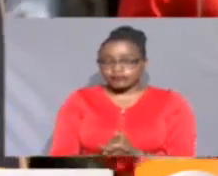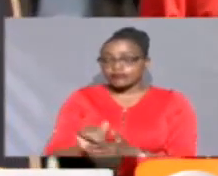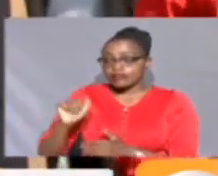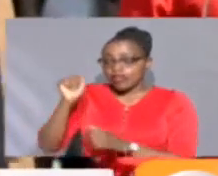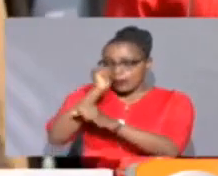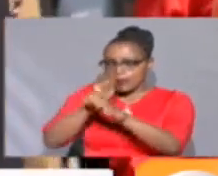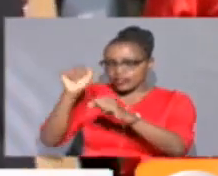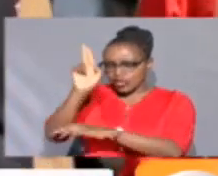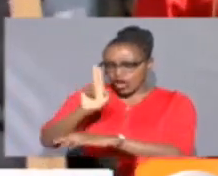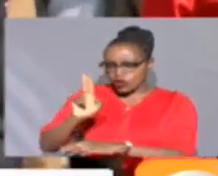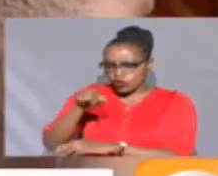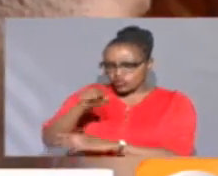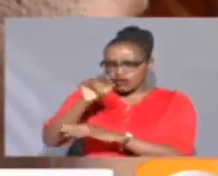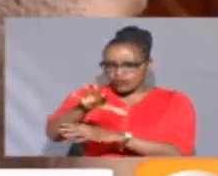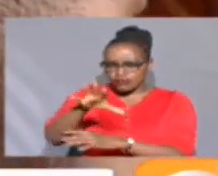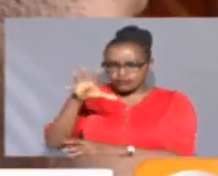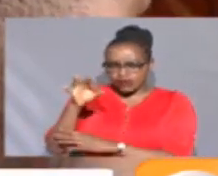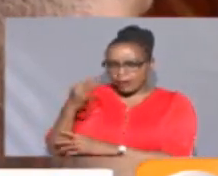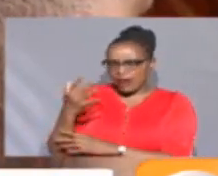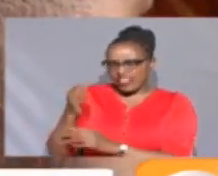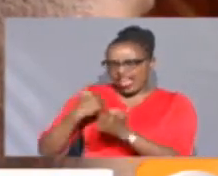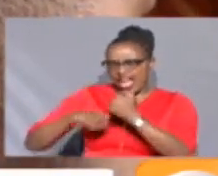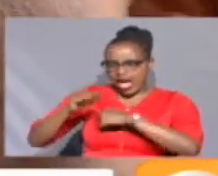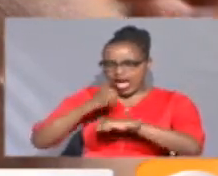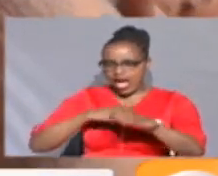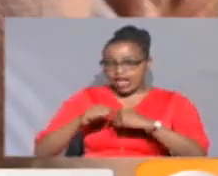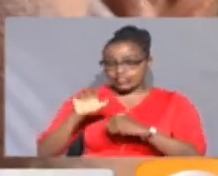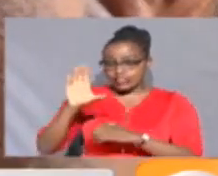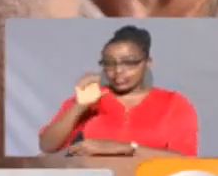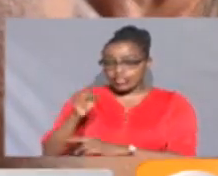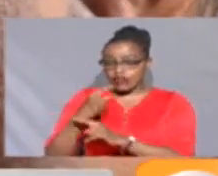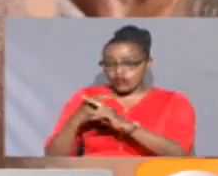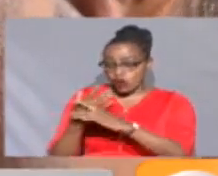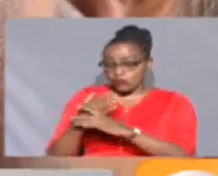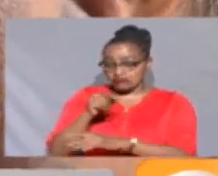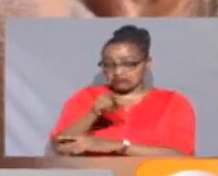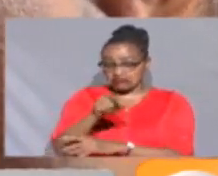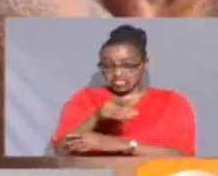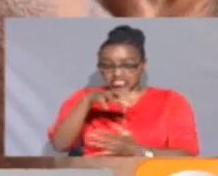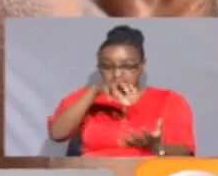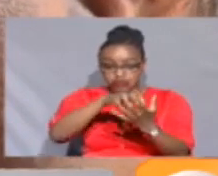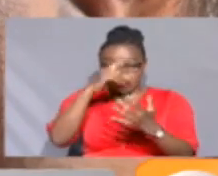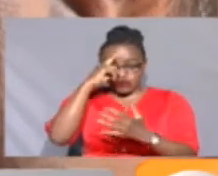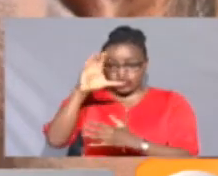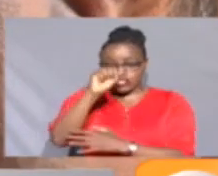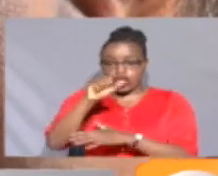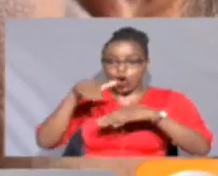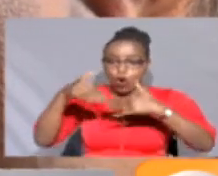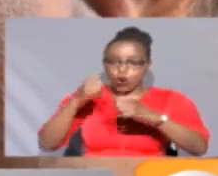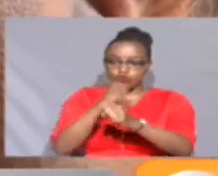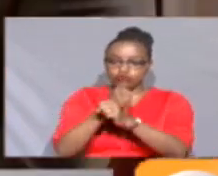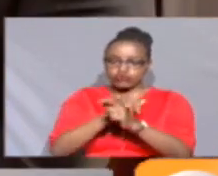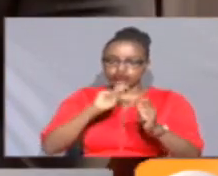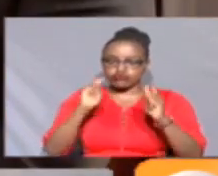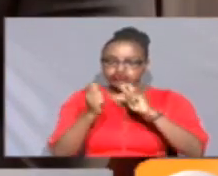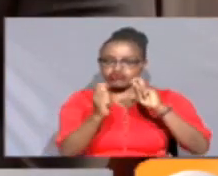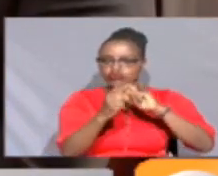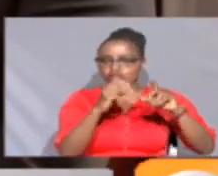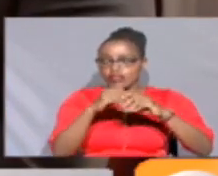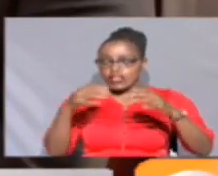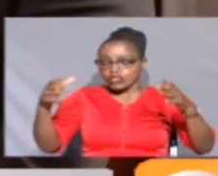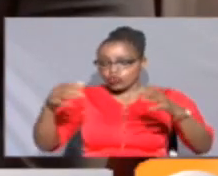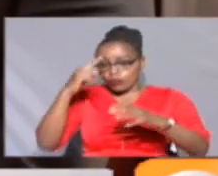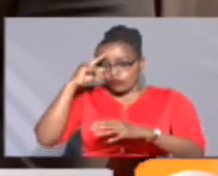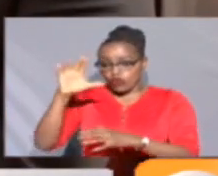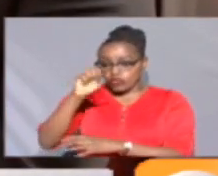Kenyatta anaweza kuhiari kuteua kaimu waziri wa fedha kutoka baraza la mawaziri au kutekeleza mabadiliko katika baraza hilo